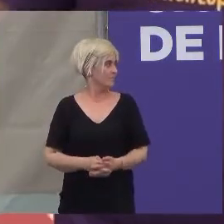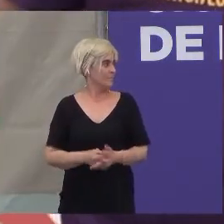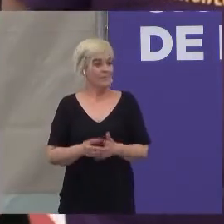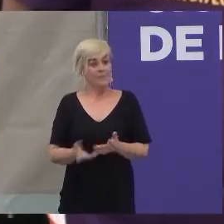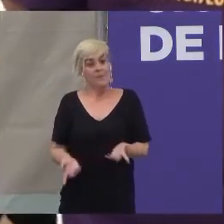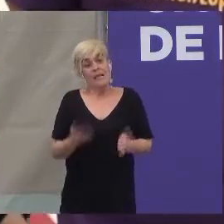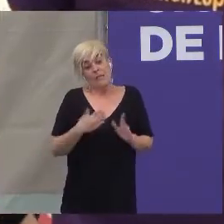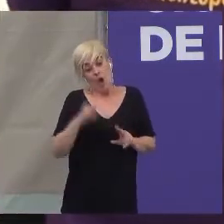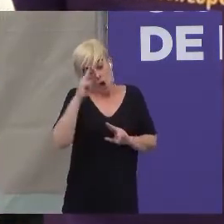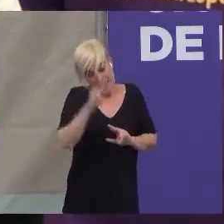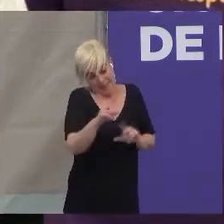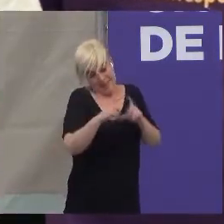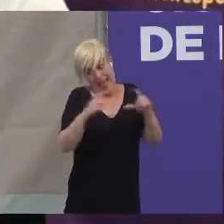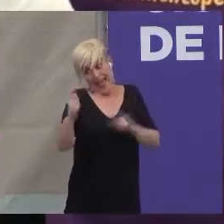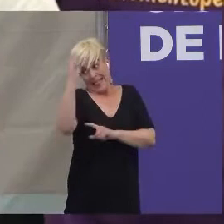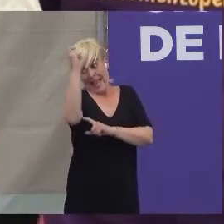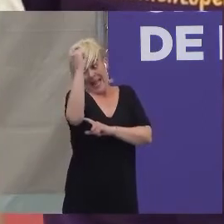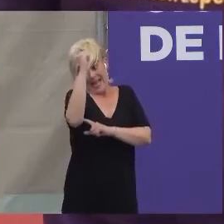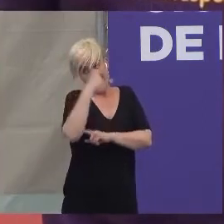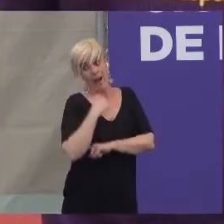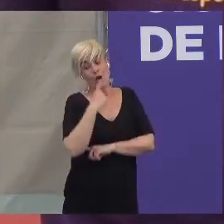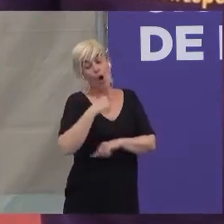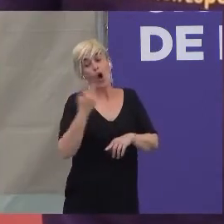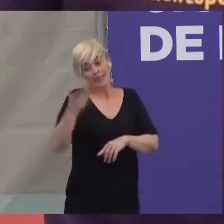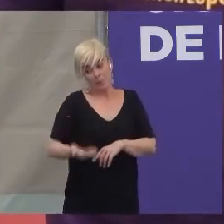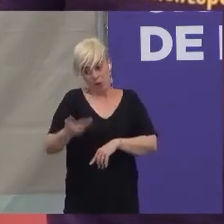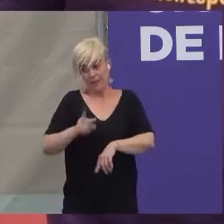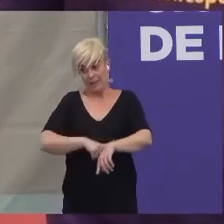Respectarem la teua targeta, company, són importants els temps.